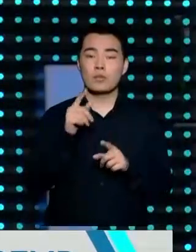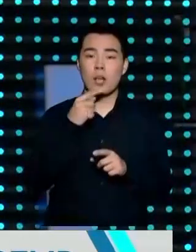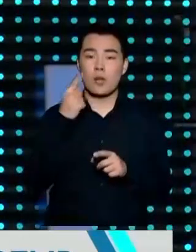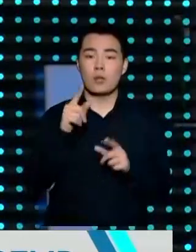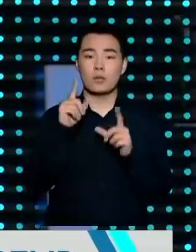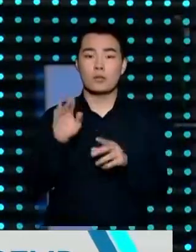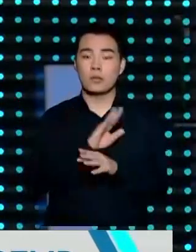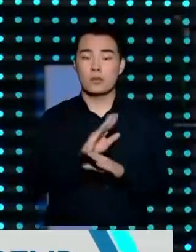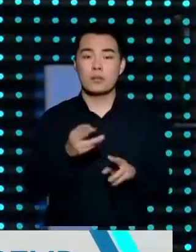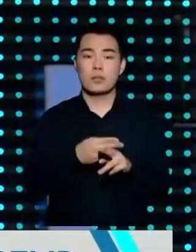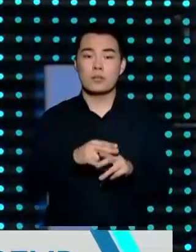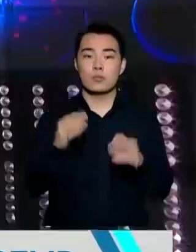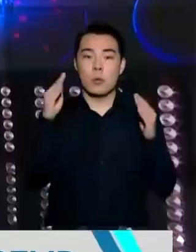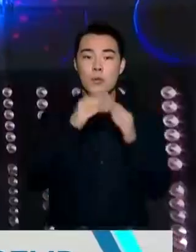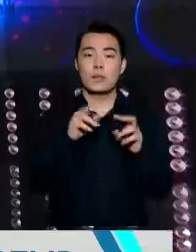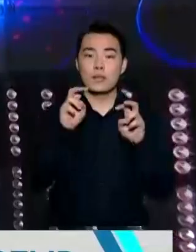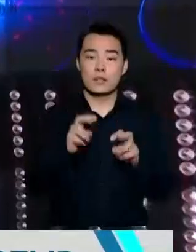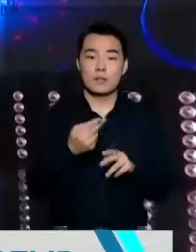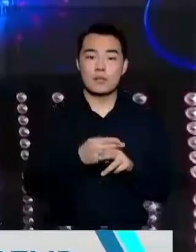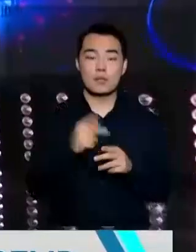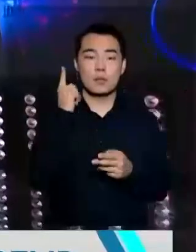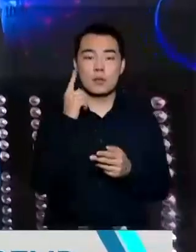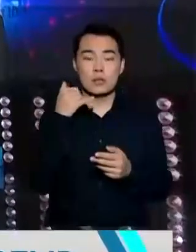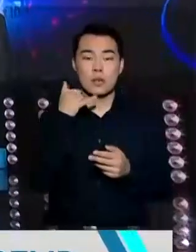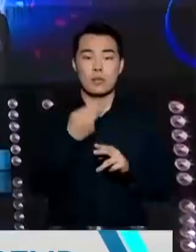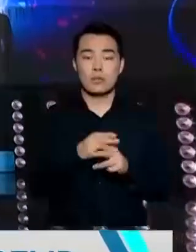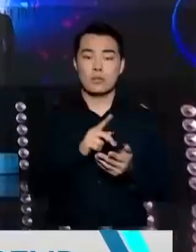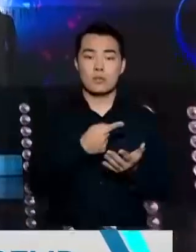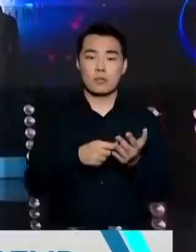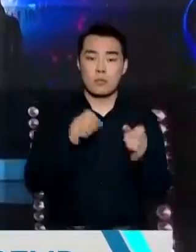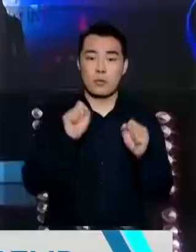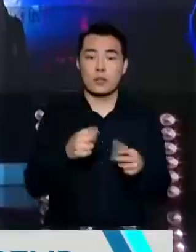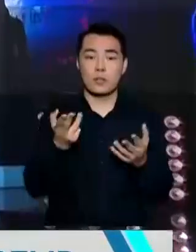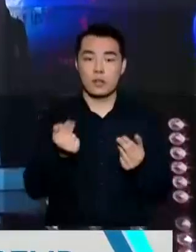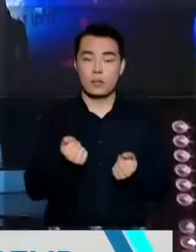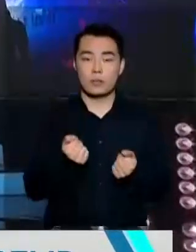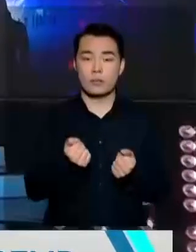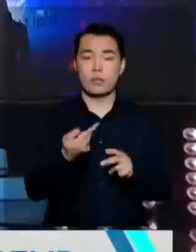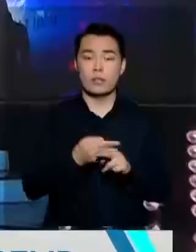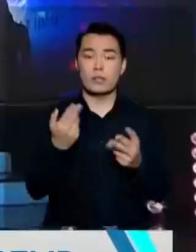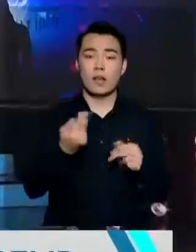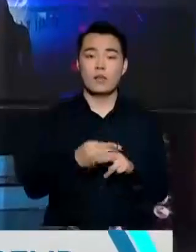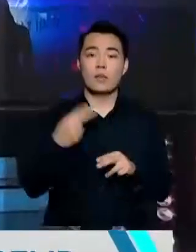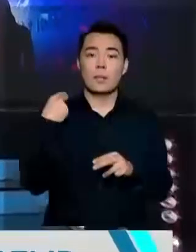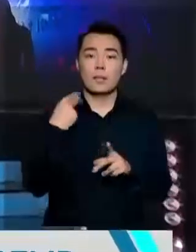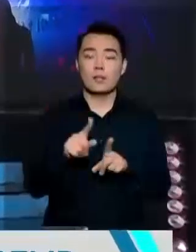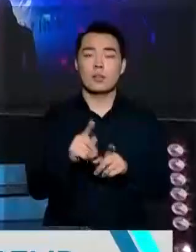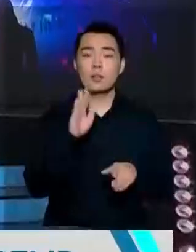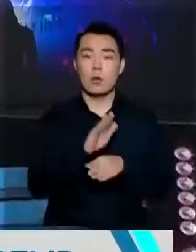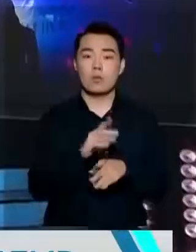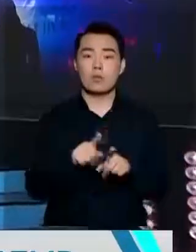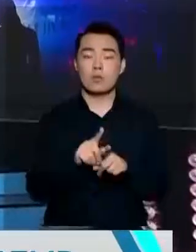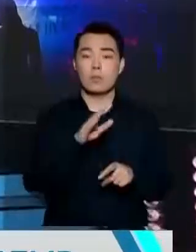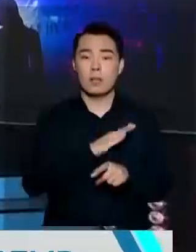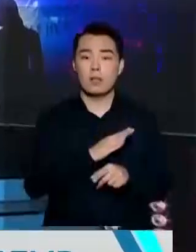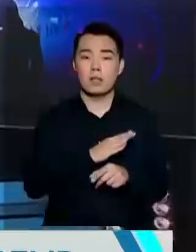үйде жатып ақ. Иә, енді біздің мақсатымыз сол. Енді біз мақсатымыз қалай, енді біздің президент кеше тапсырма берілді,